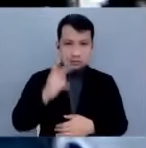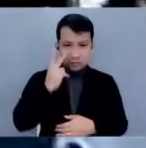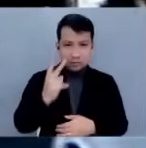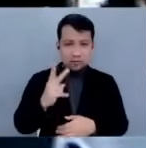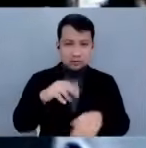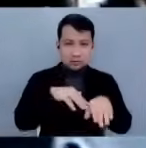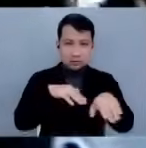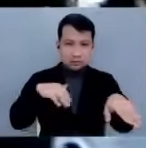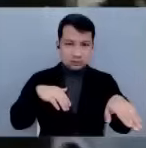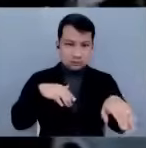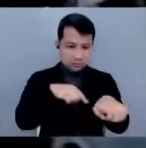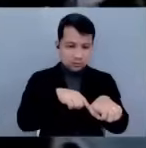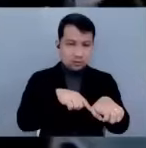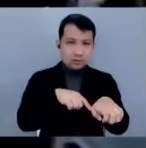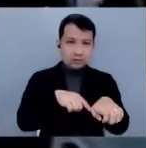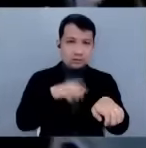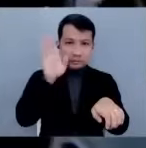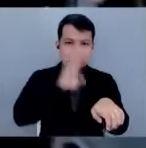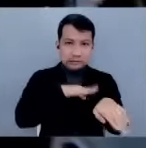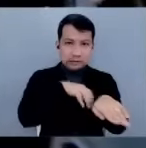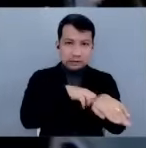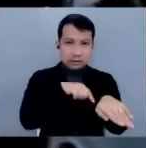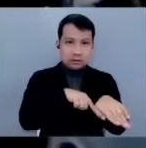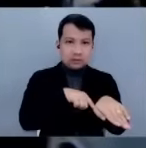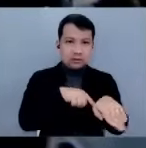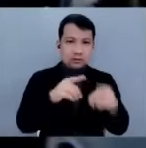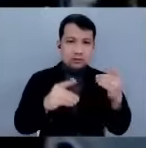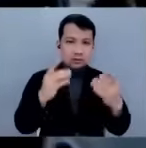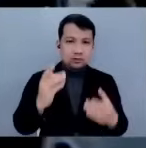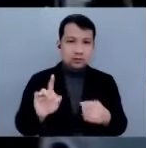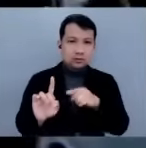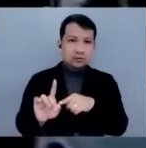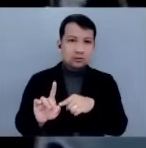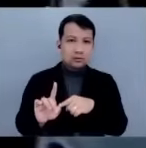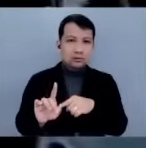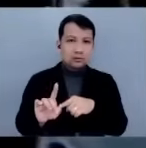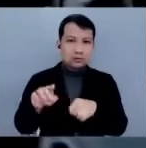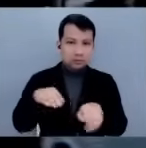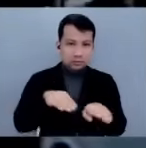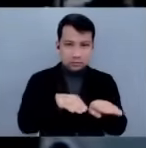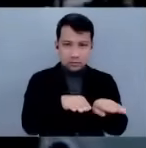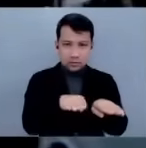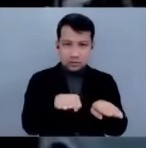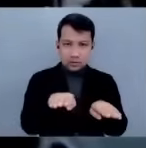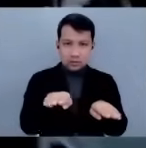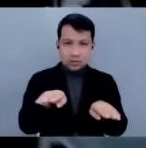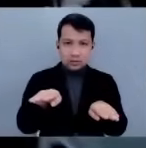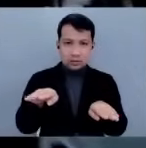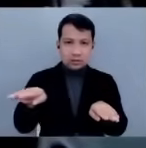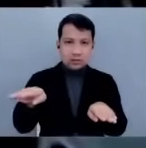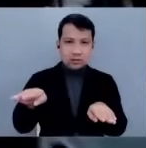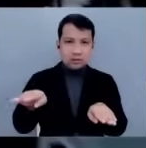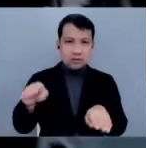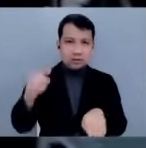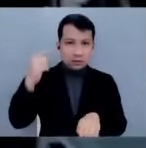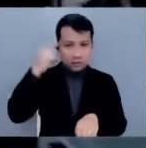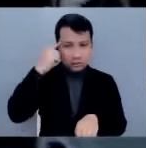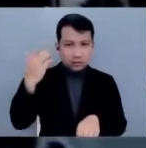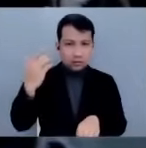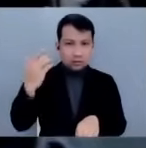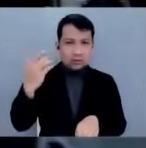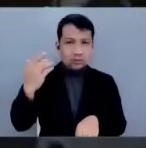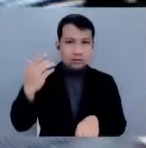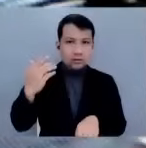likurang bahagi ng kotse. Ang driver namang ito pumunta sa gilid ng kalsada sa pag-aakalang tatabi ang SUV.